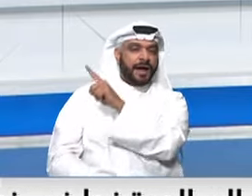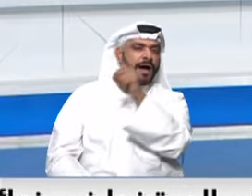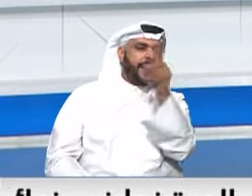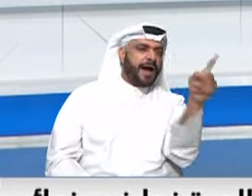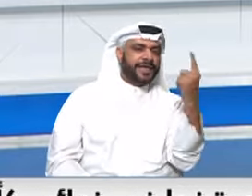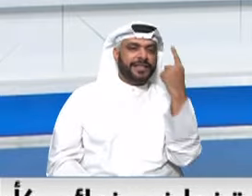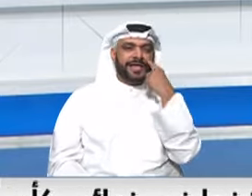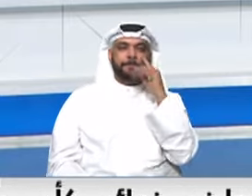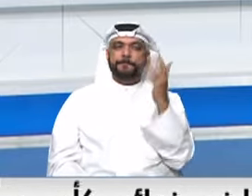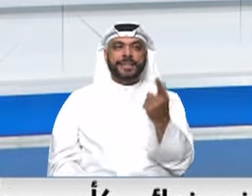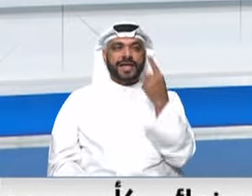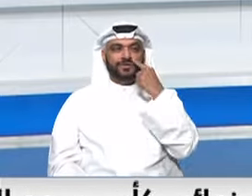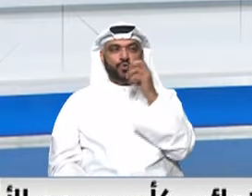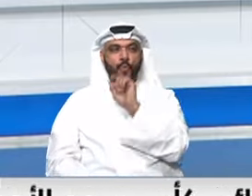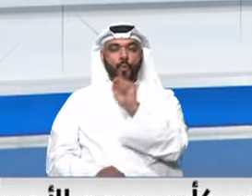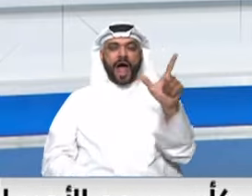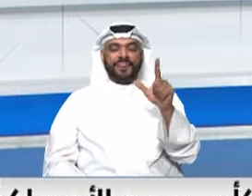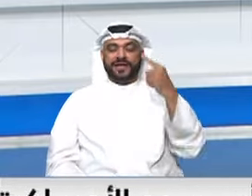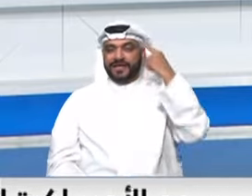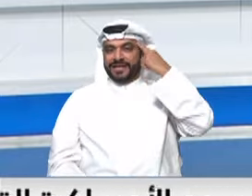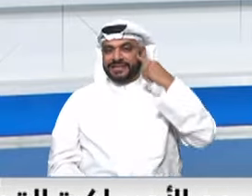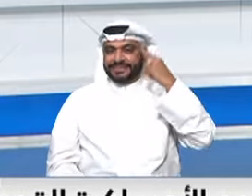ليوم السبت، خفيف إلى معتدل السرعة من